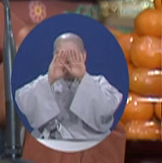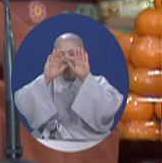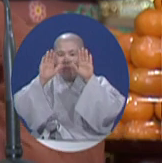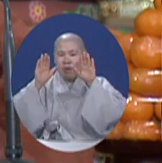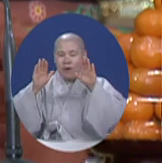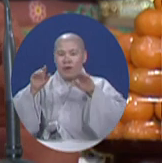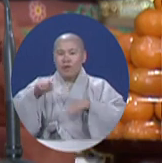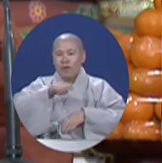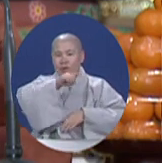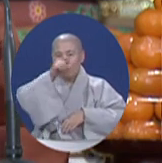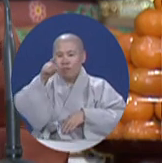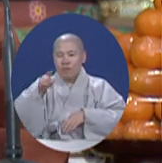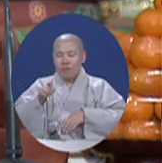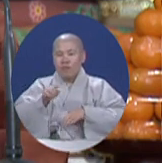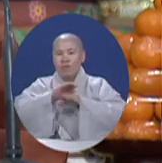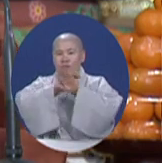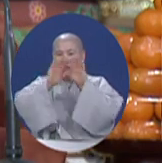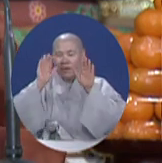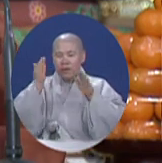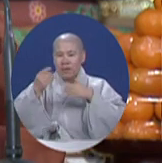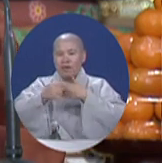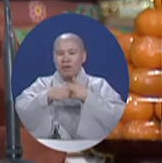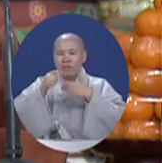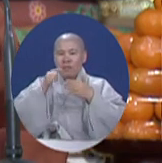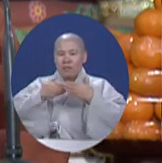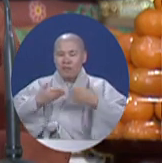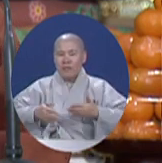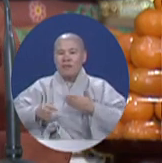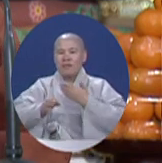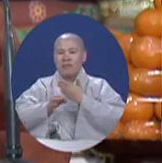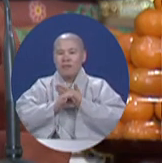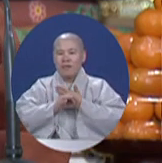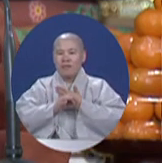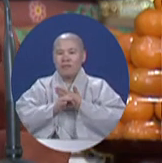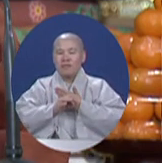환하고 둥글고 밝아요. 마음 하나 쉬면 법계 원명이라